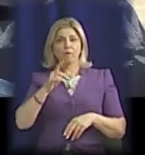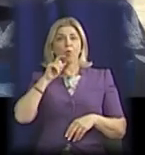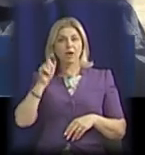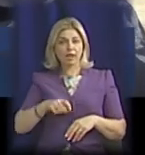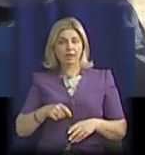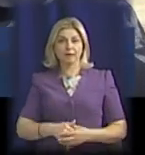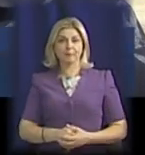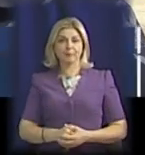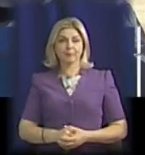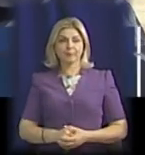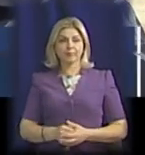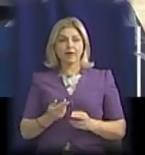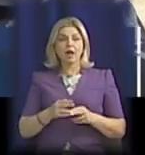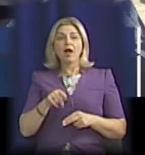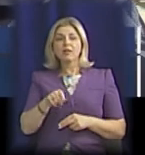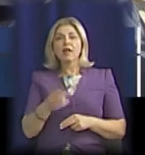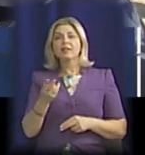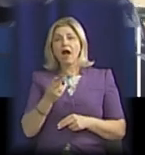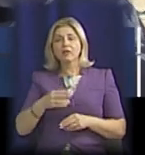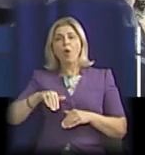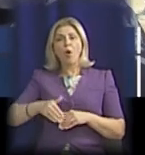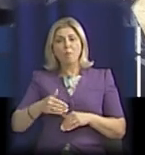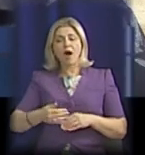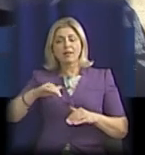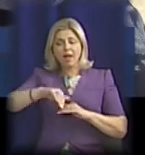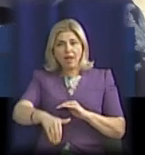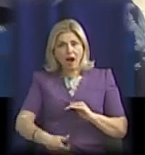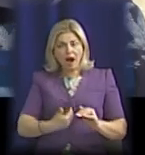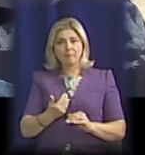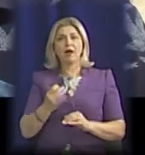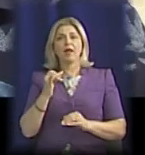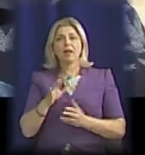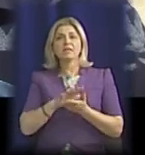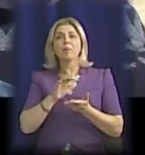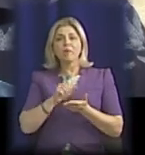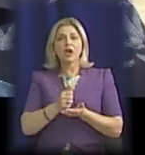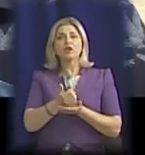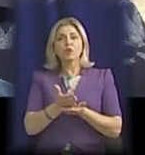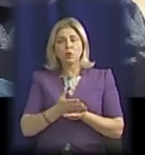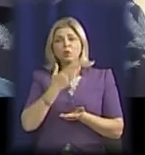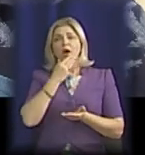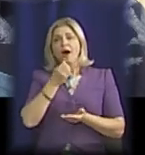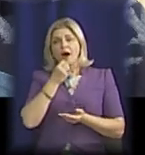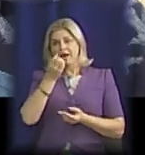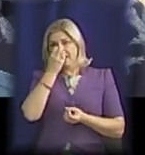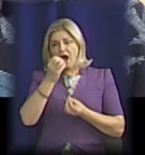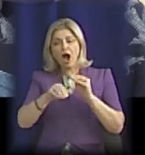потрібно викопувати ями, руйнувати газон, руйнувати інфраструктуру, та яка є.